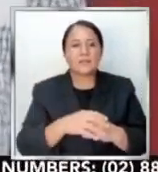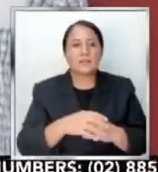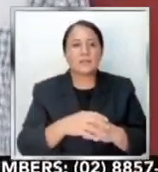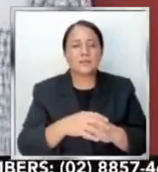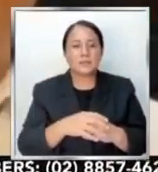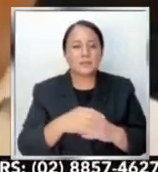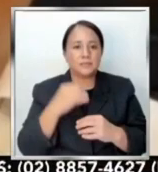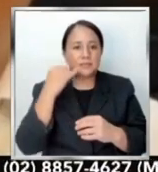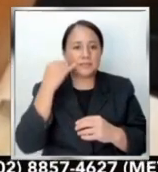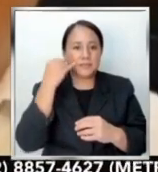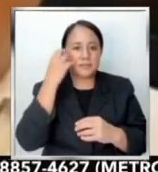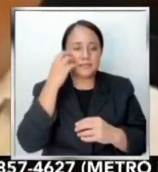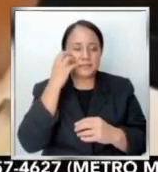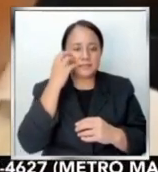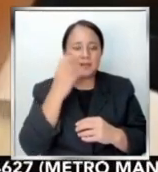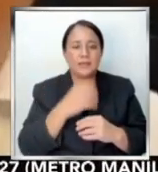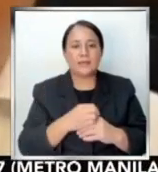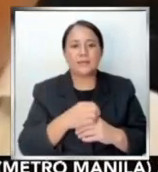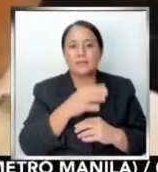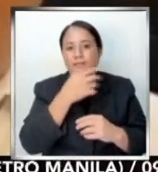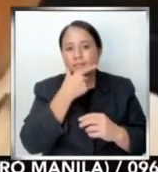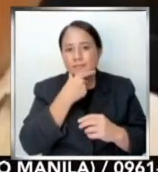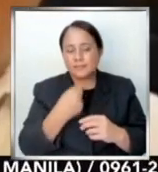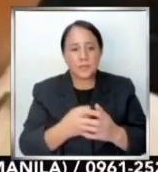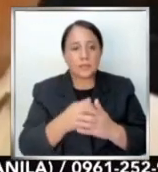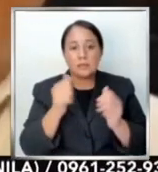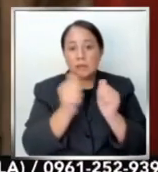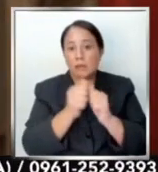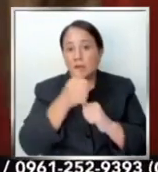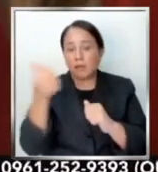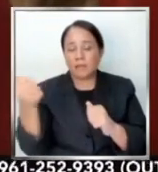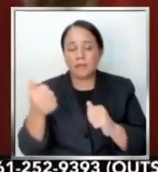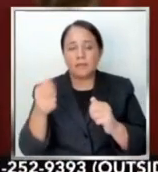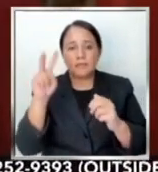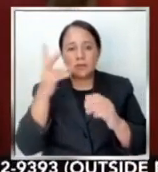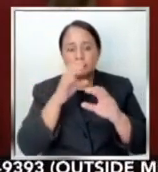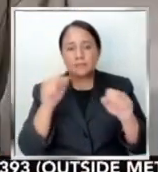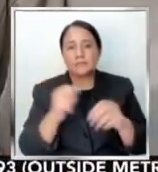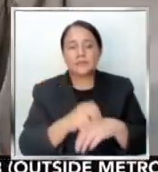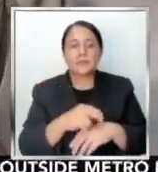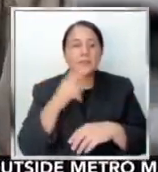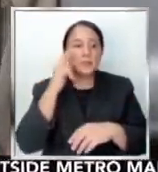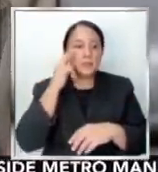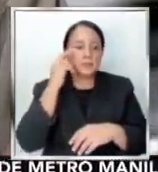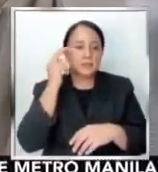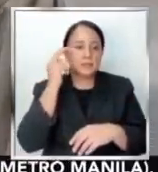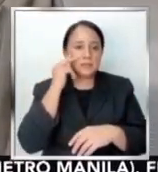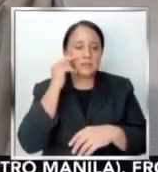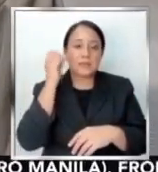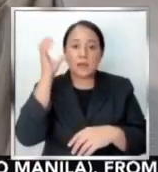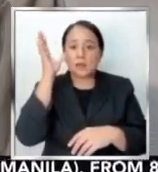Faisal Mangundato. Ganyan din ang vice presidential candidates sa sina Rizalito David, Carlos Serapio at Manny Lopez.